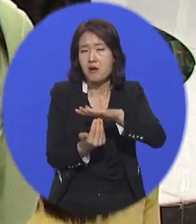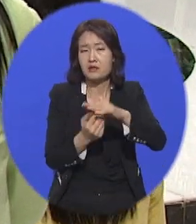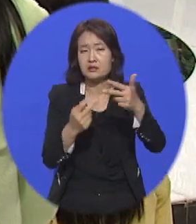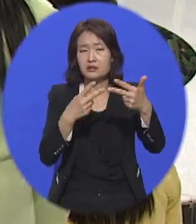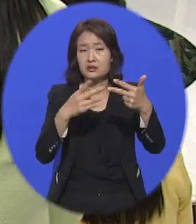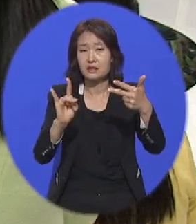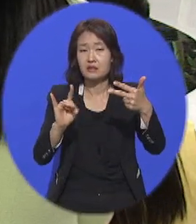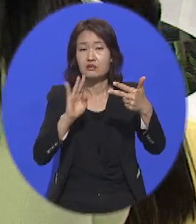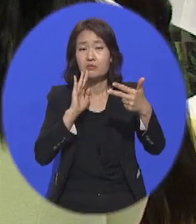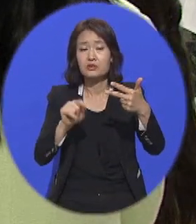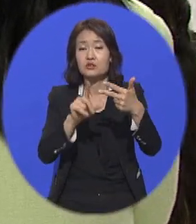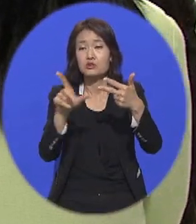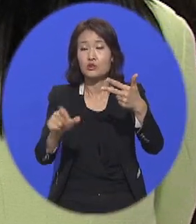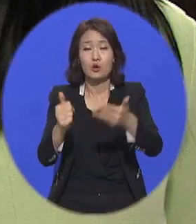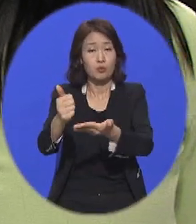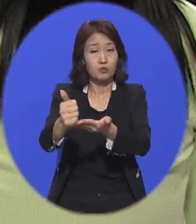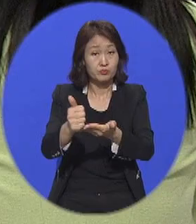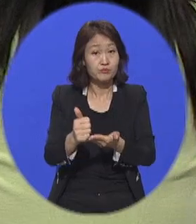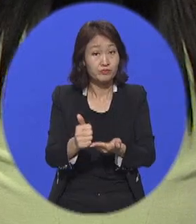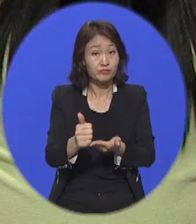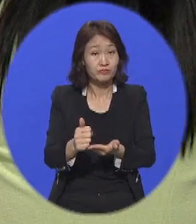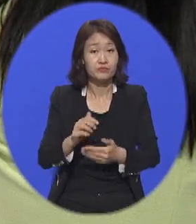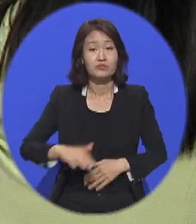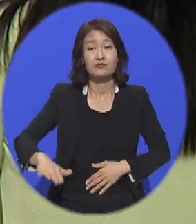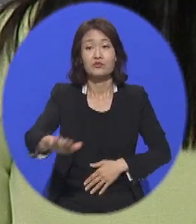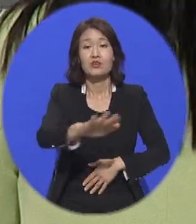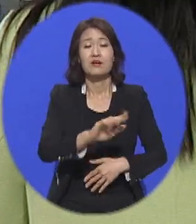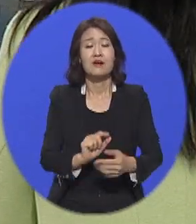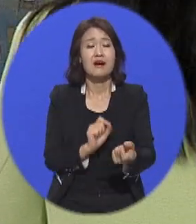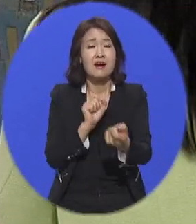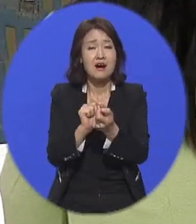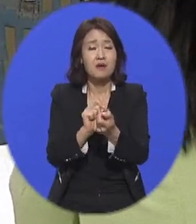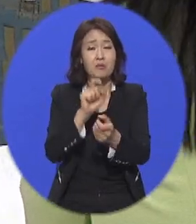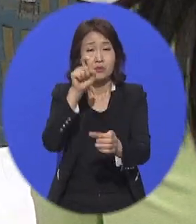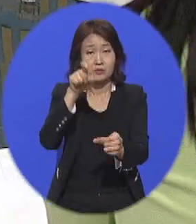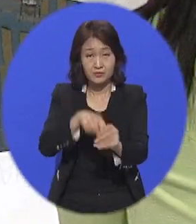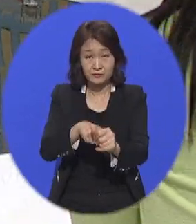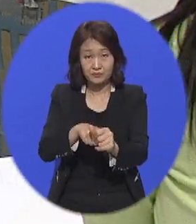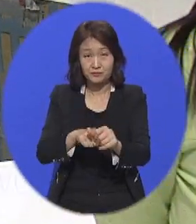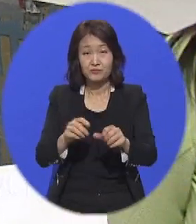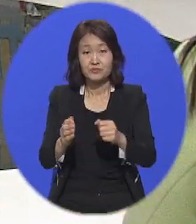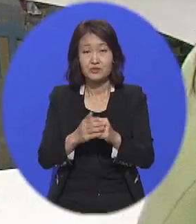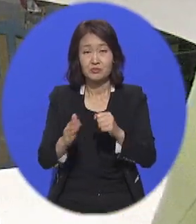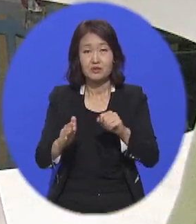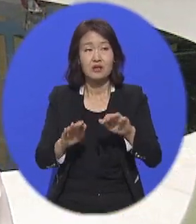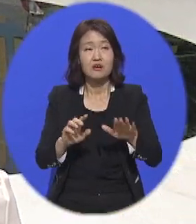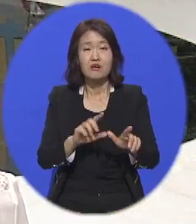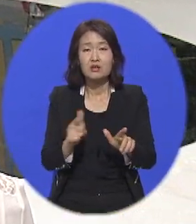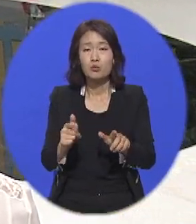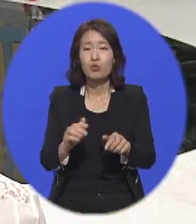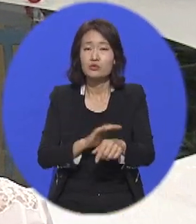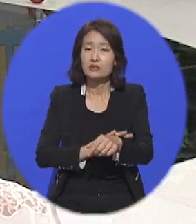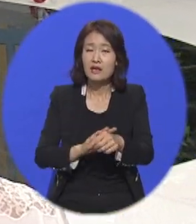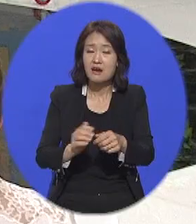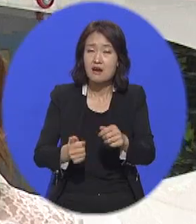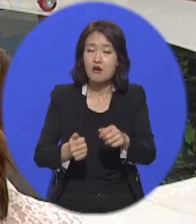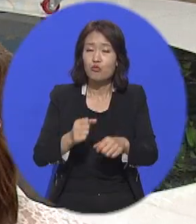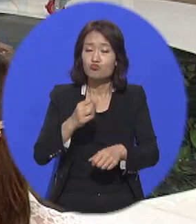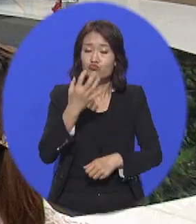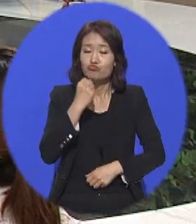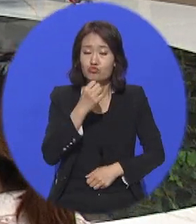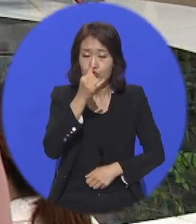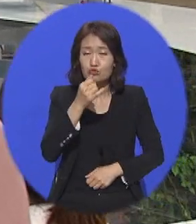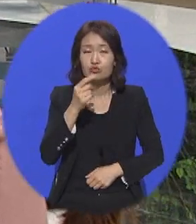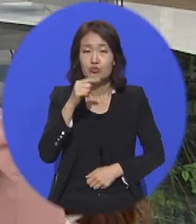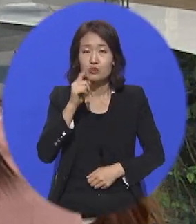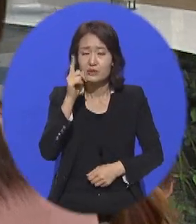성자를 7월 달에 모시고 여러분들에게 이제 이렇게 다가갑니다. 그러다 보니까 이런 승패가 있어요. 그 다음에 성직자가 가야